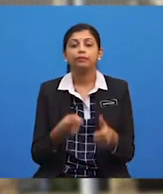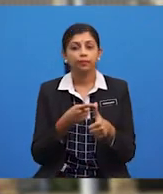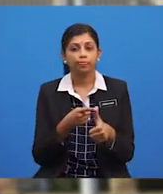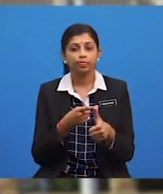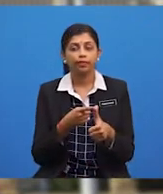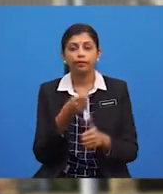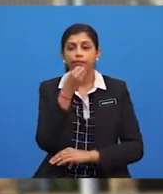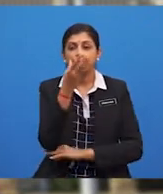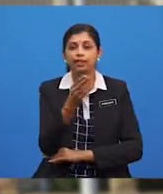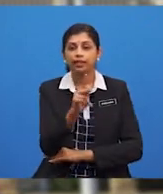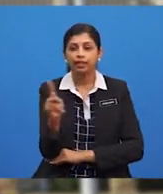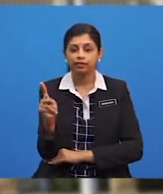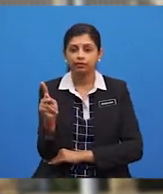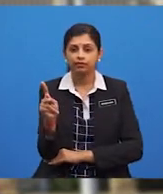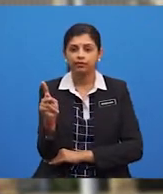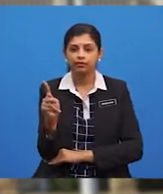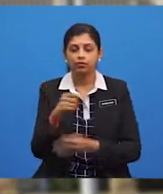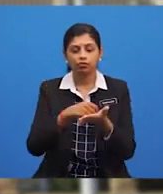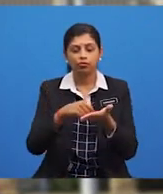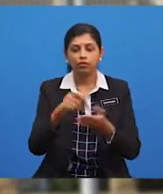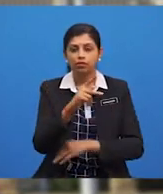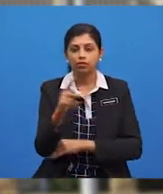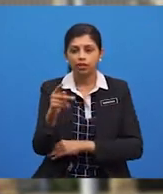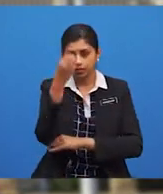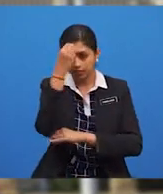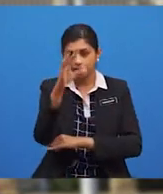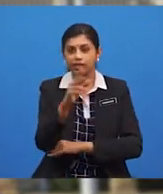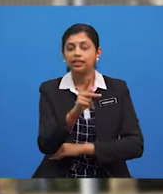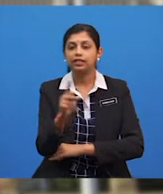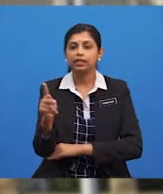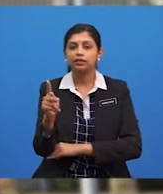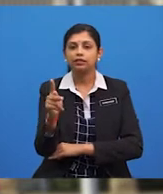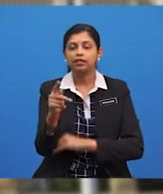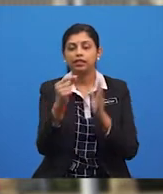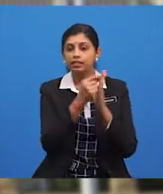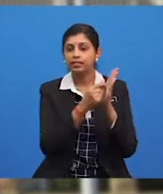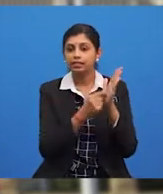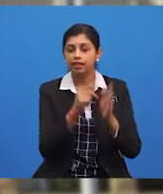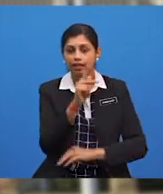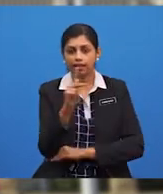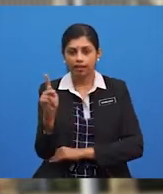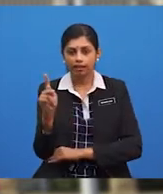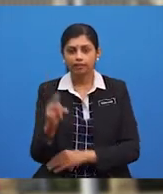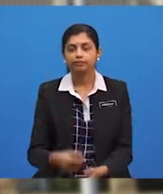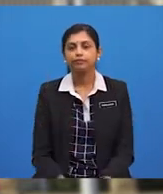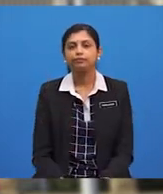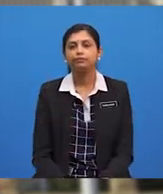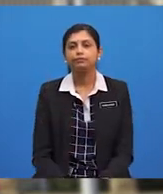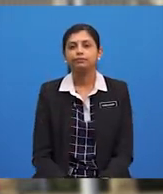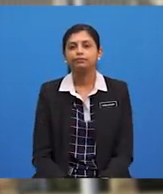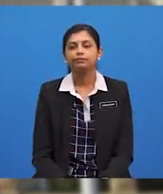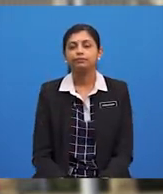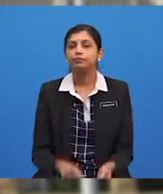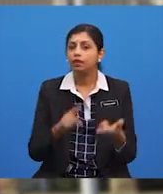seperti berikan, tuliskan, nyatakan dan senaraikan. Jenis yang kedua